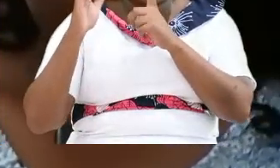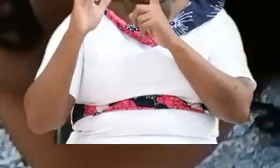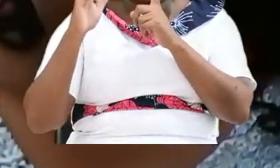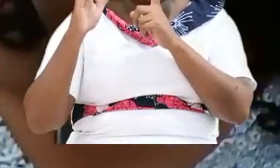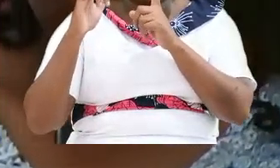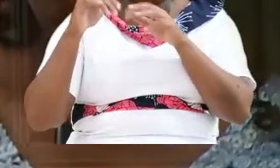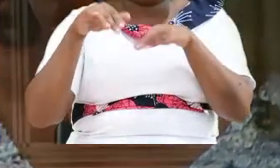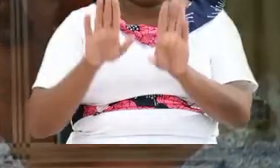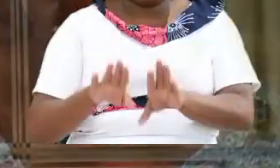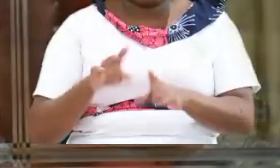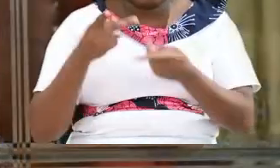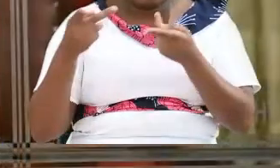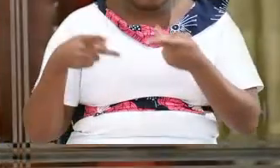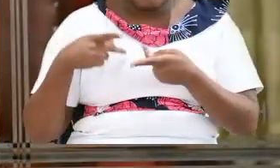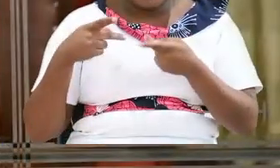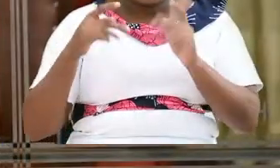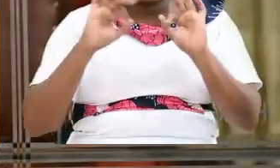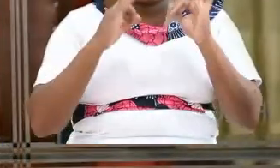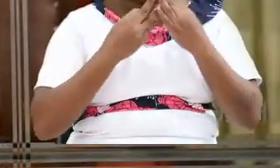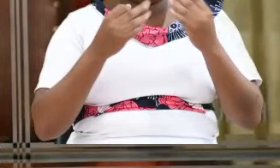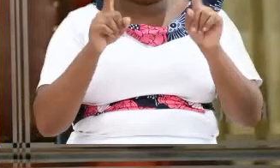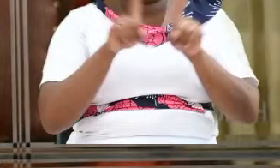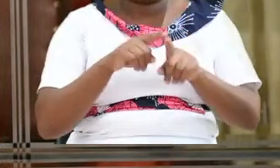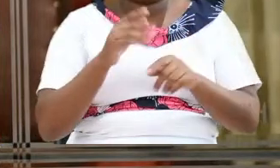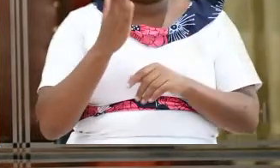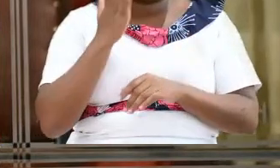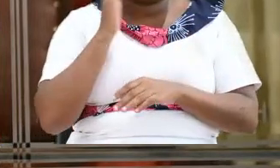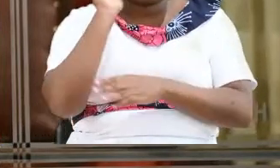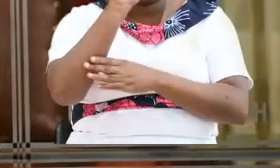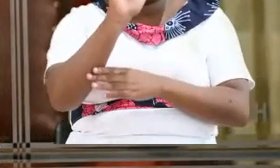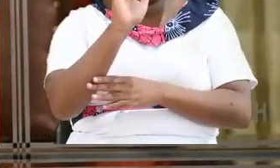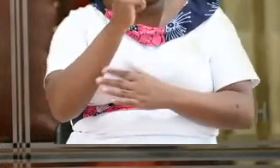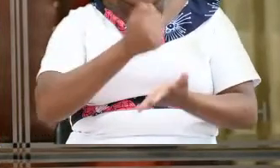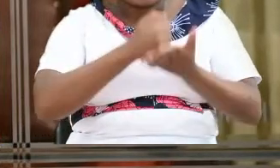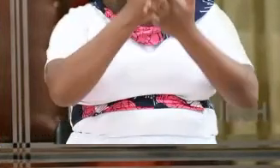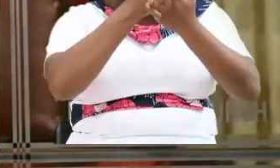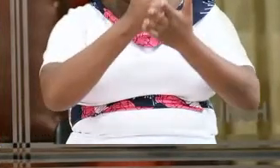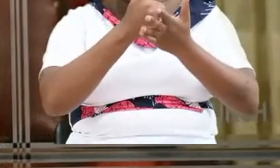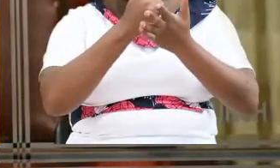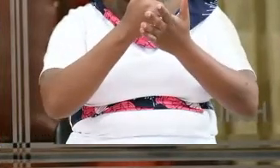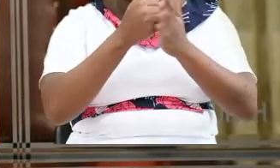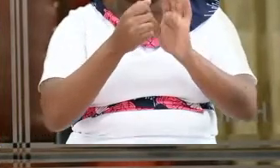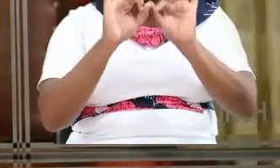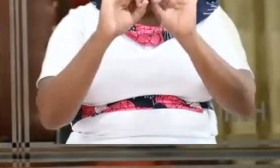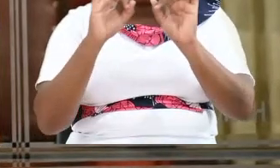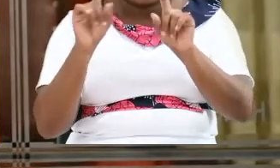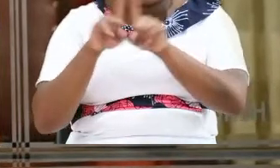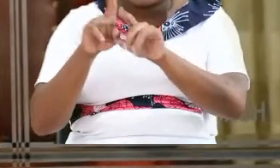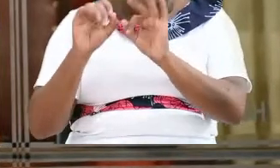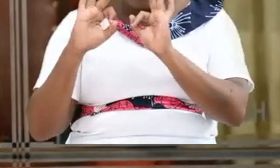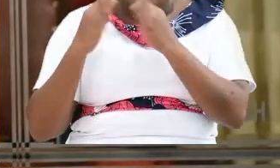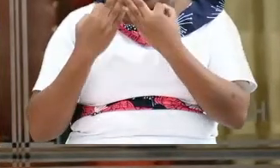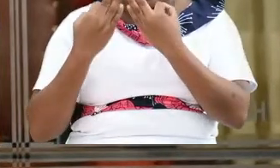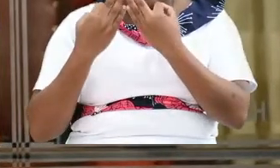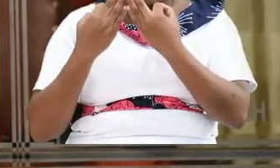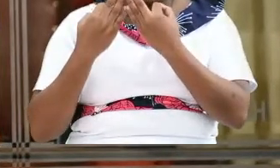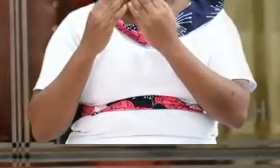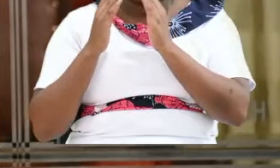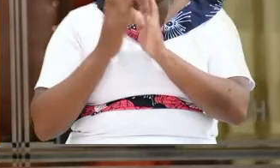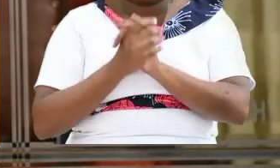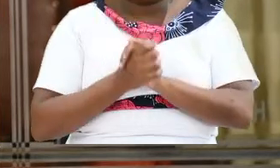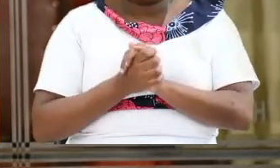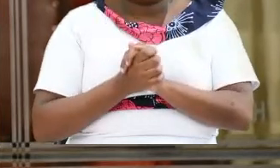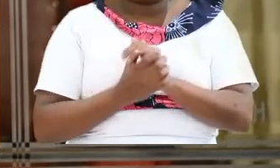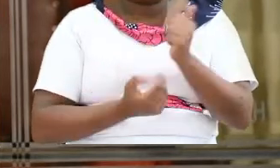na familia pamoja na Cecilia wanaomba usaidizi wetu, ukiwa ni wa maombi, ikiwa ni kuwashikilia